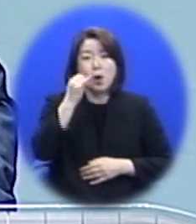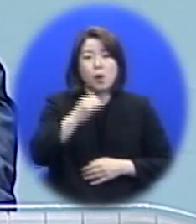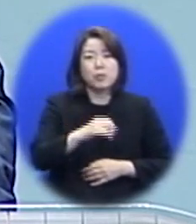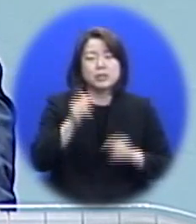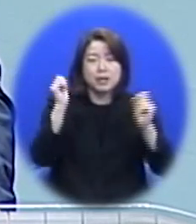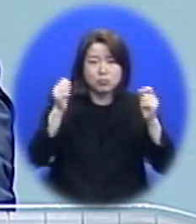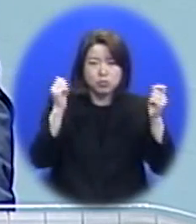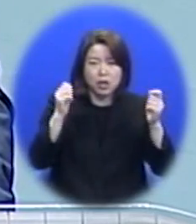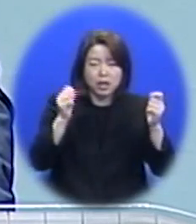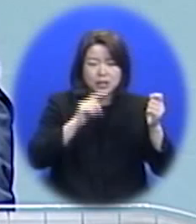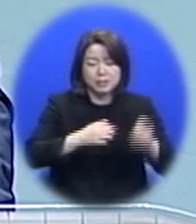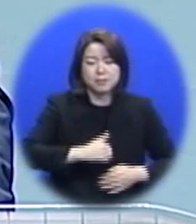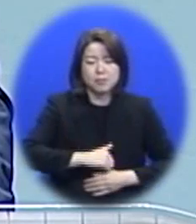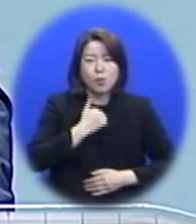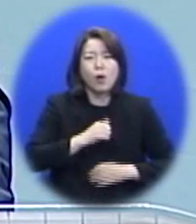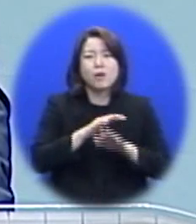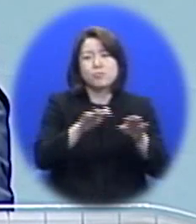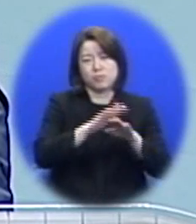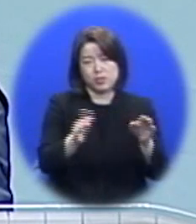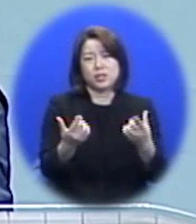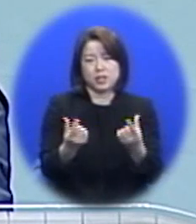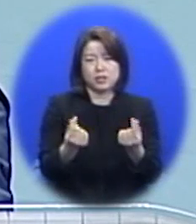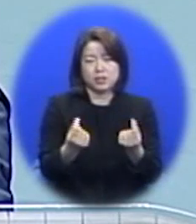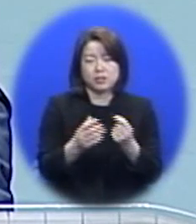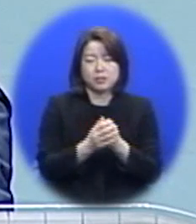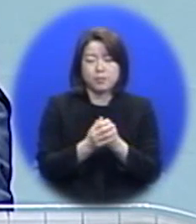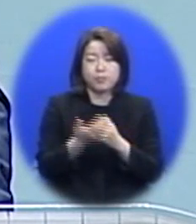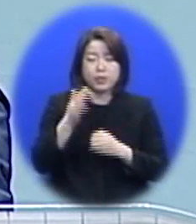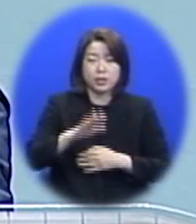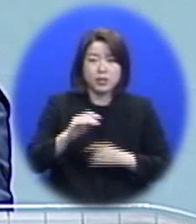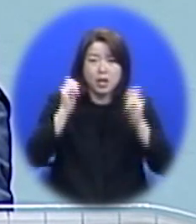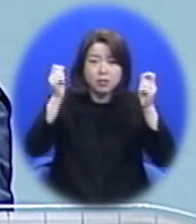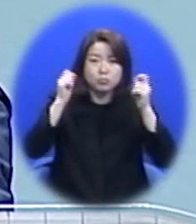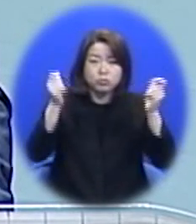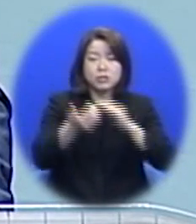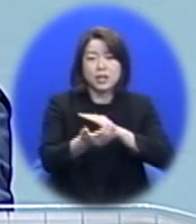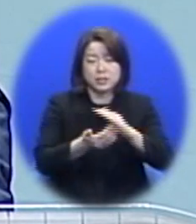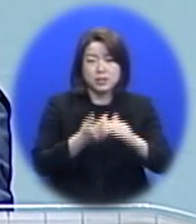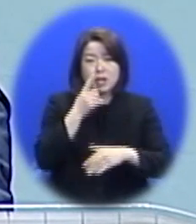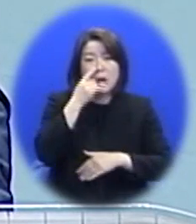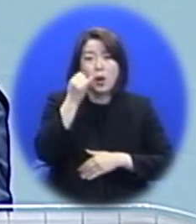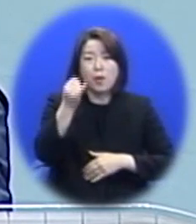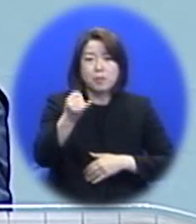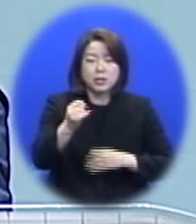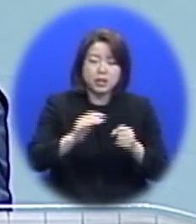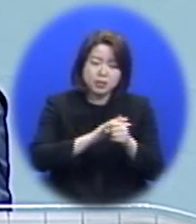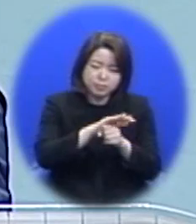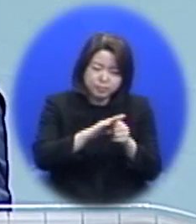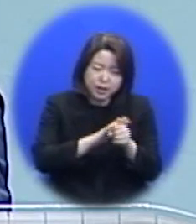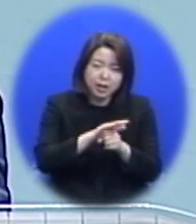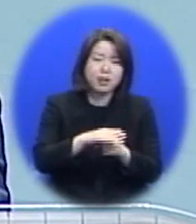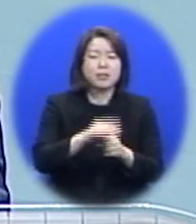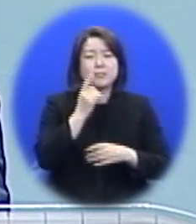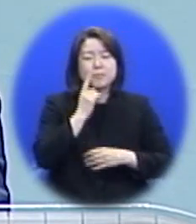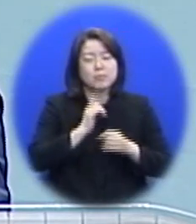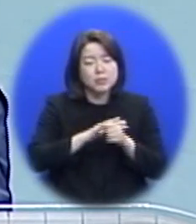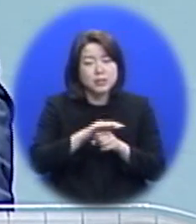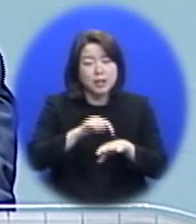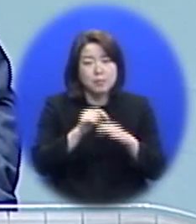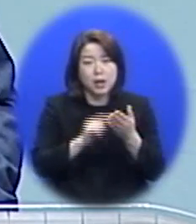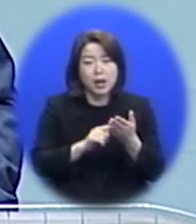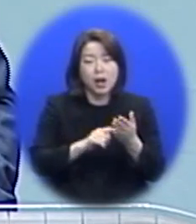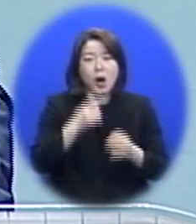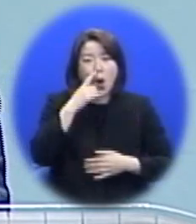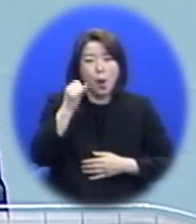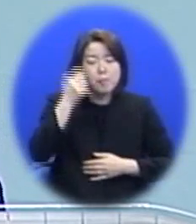그 분풀이였어요. 그런데 무당 이전에 어머니에 대한 긍휼과 연민, 엄마의 영혼에 대한